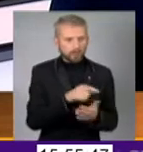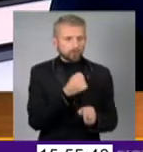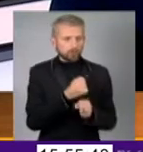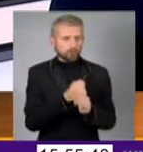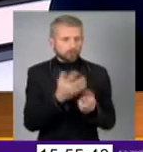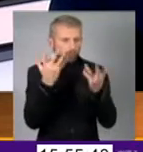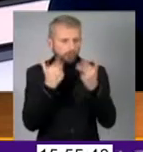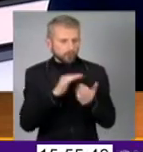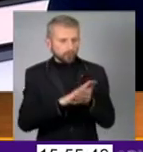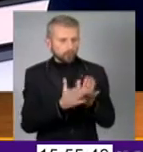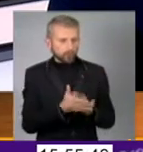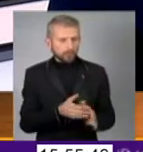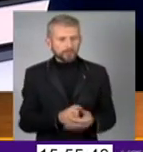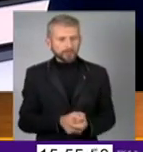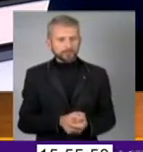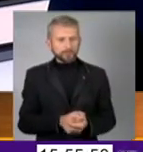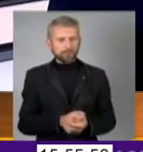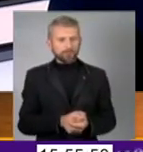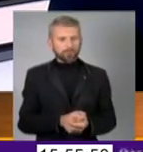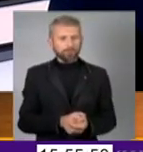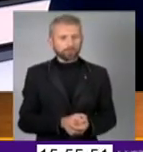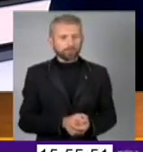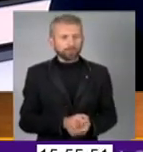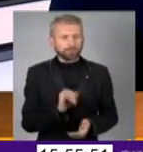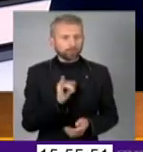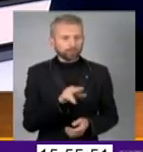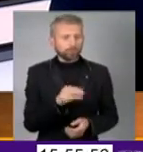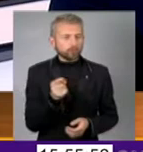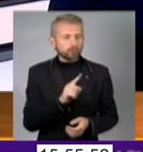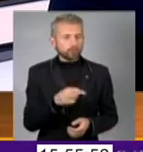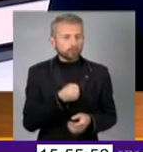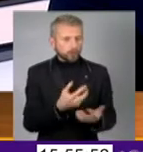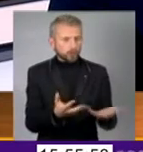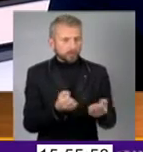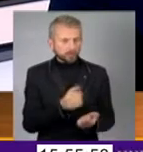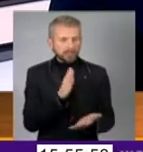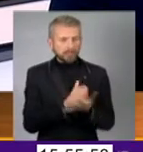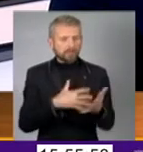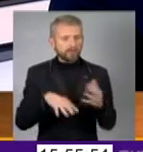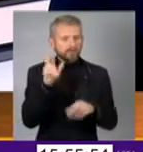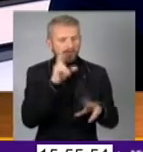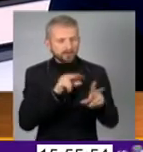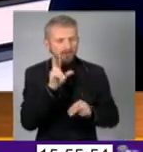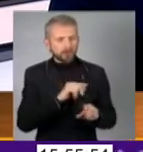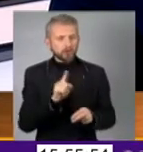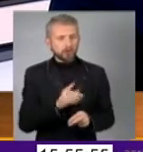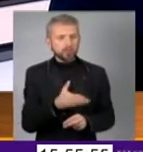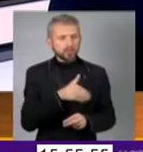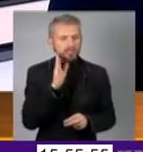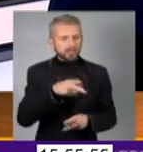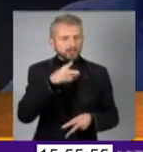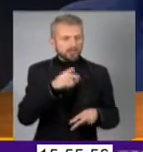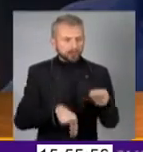умови, комфортні для мешканців. Mm-hmm. І по тому, що ми отримали, є всі надії і сподівання, що ми